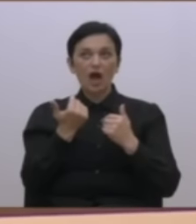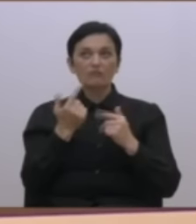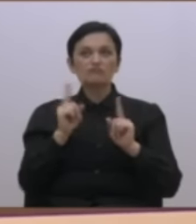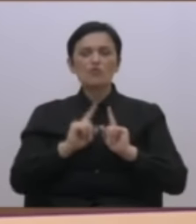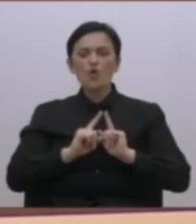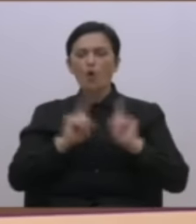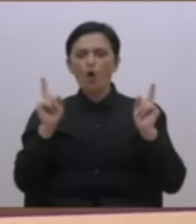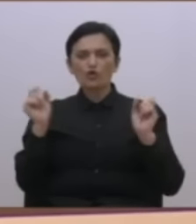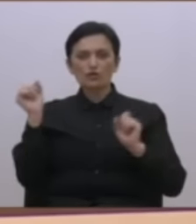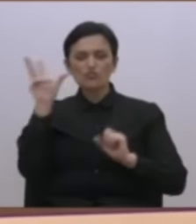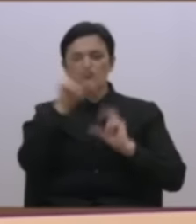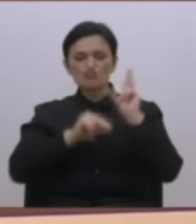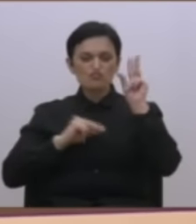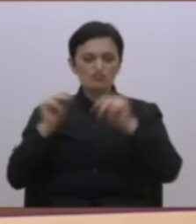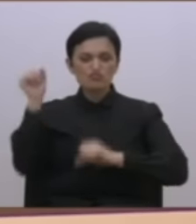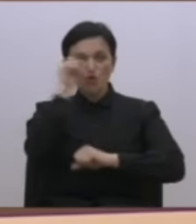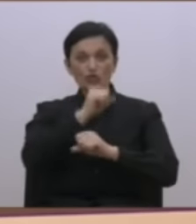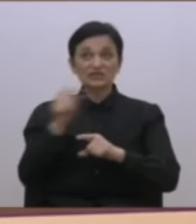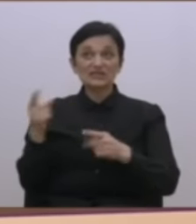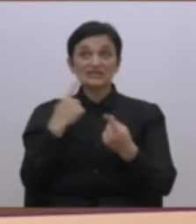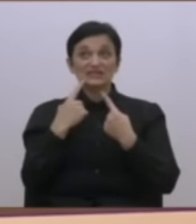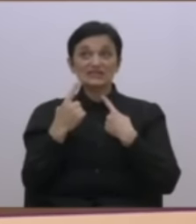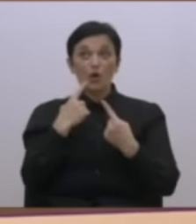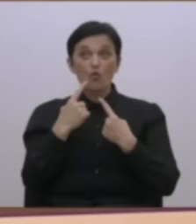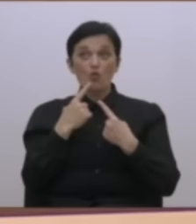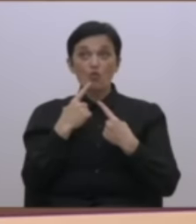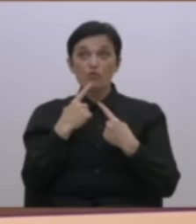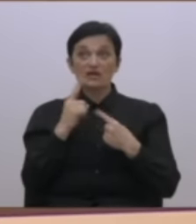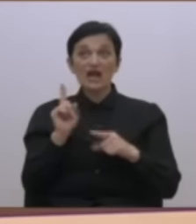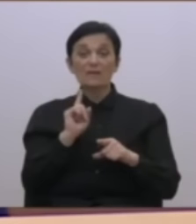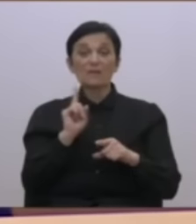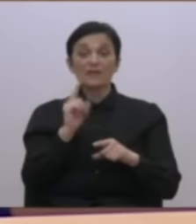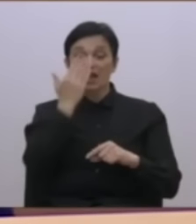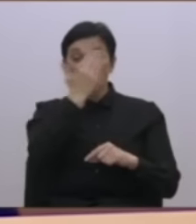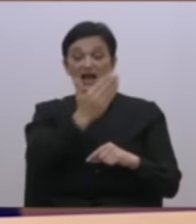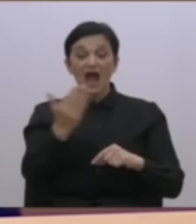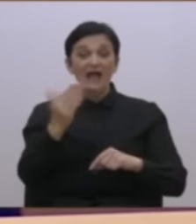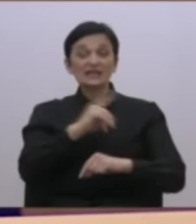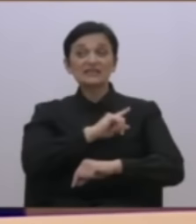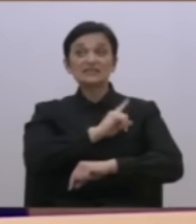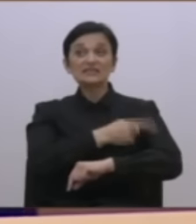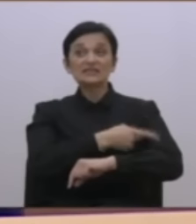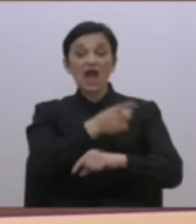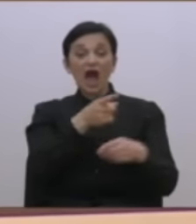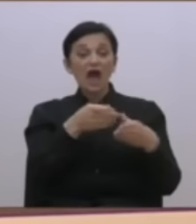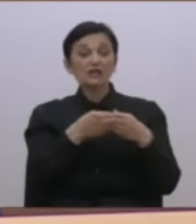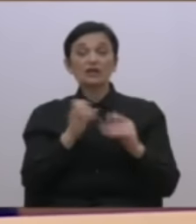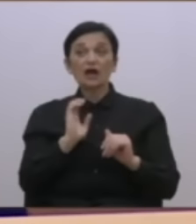Originaluri Bodvebia Rasats Isini Saubrobden Aratu Khalkhis Zalas